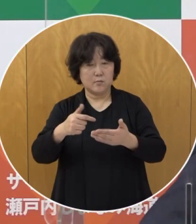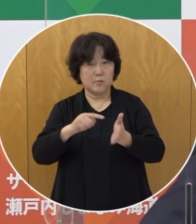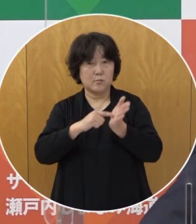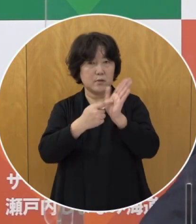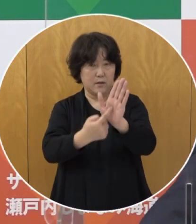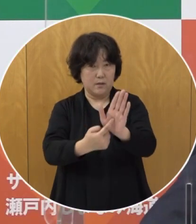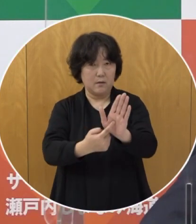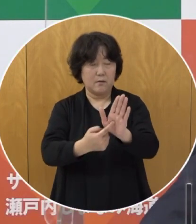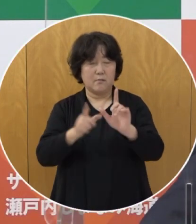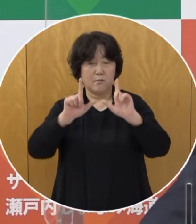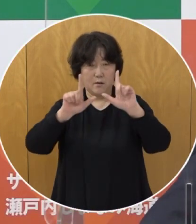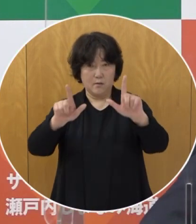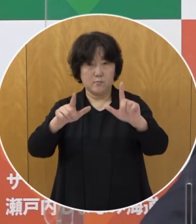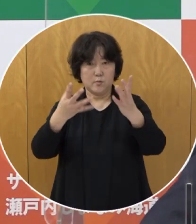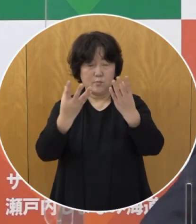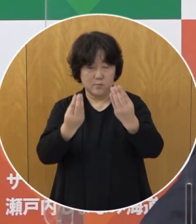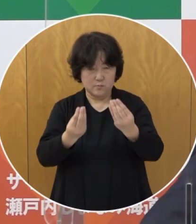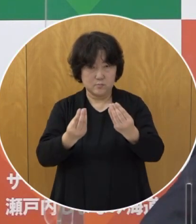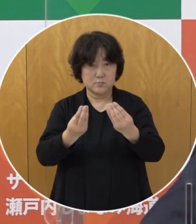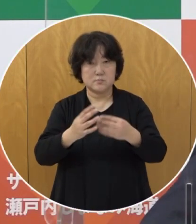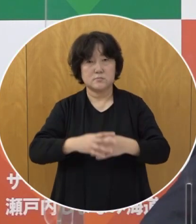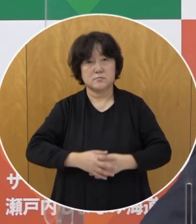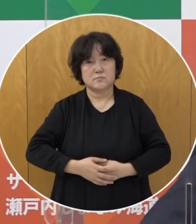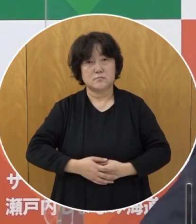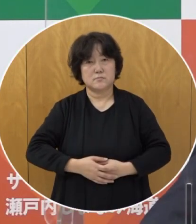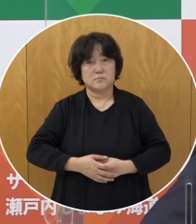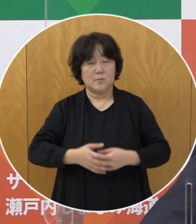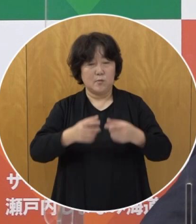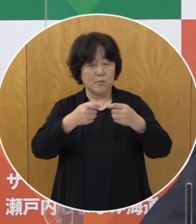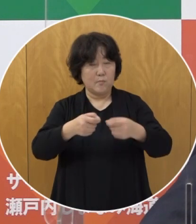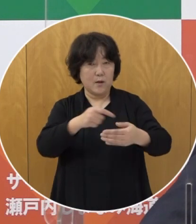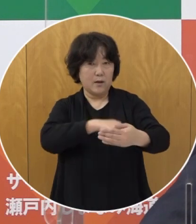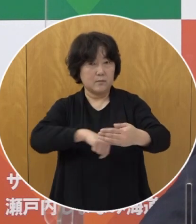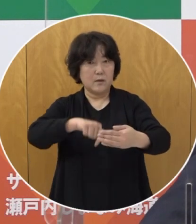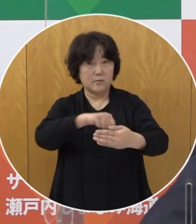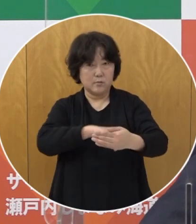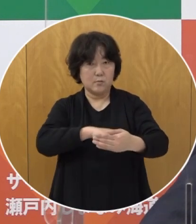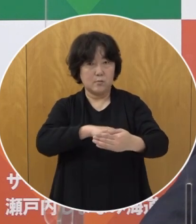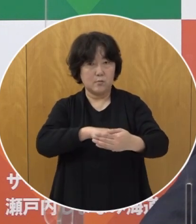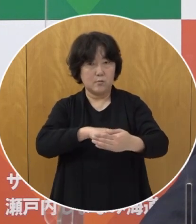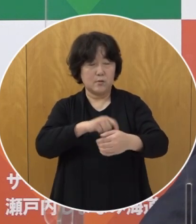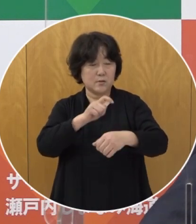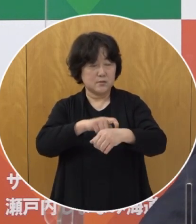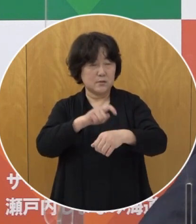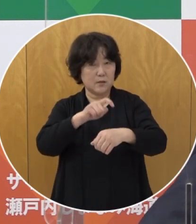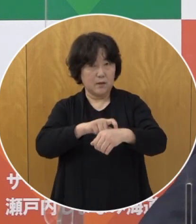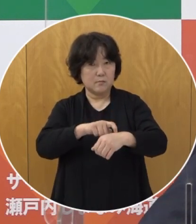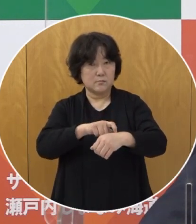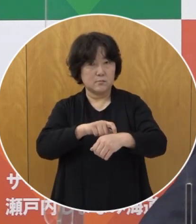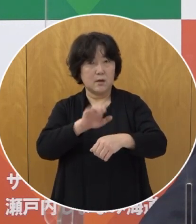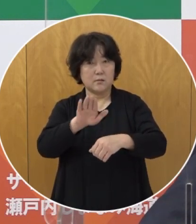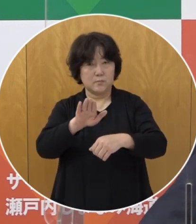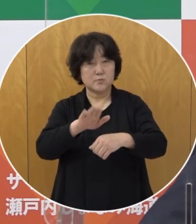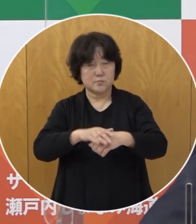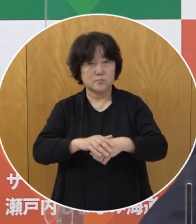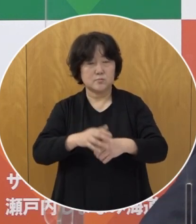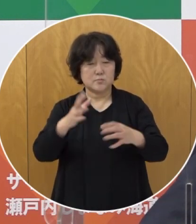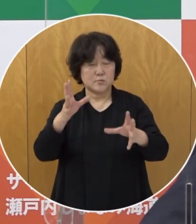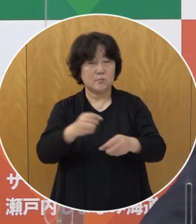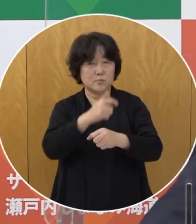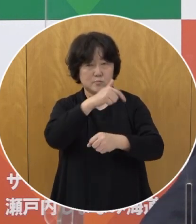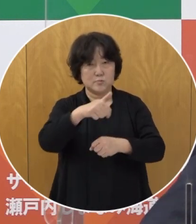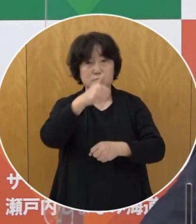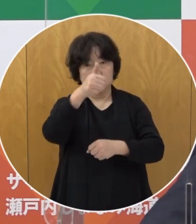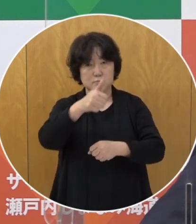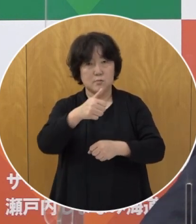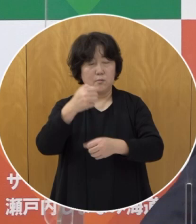上でございますが、各事業の詳細につきましては、後ほど時間を取らせていただいて、総務部長、財政課長から個